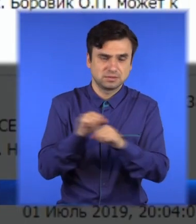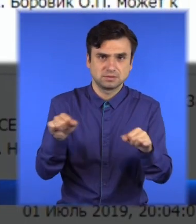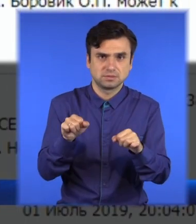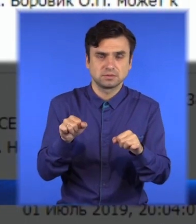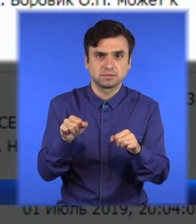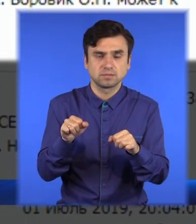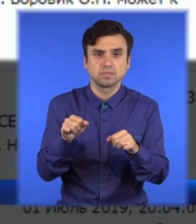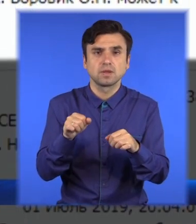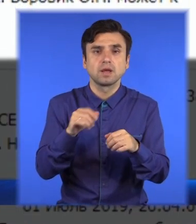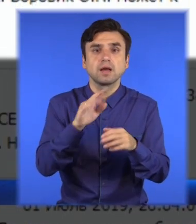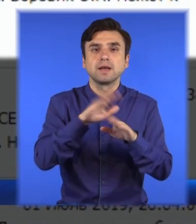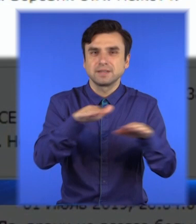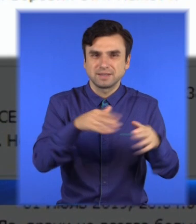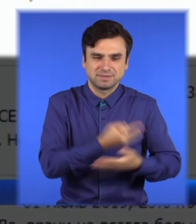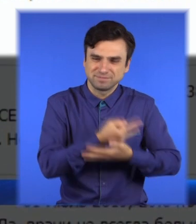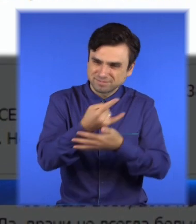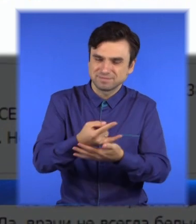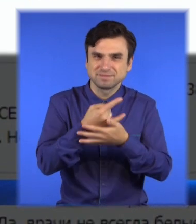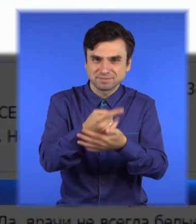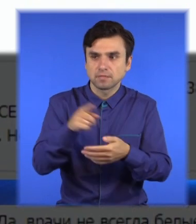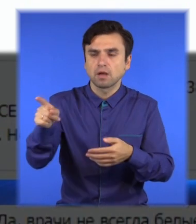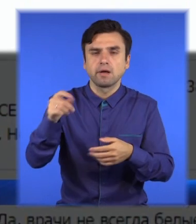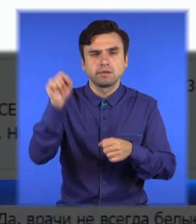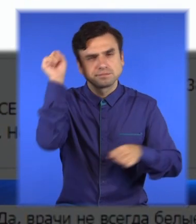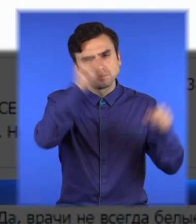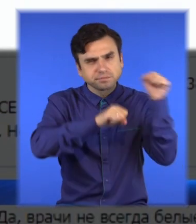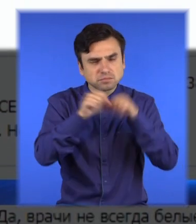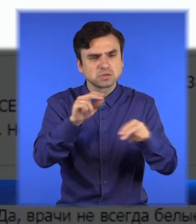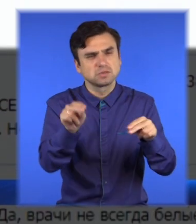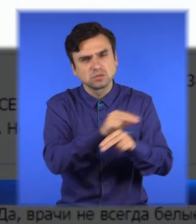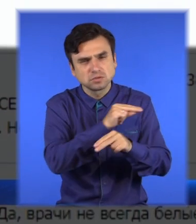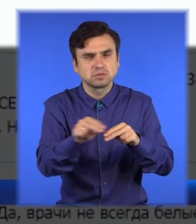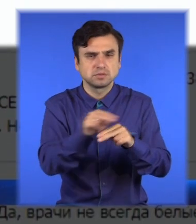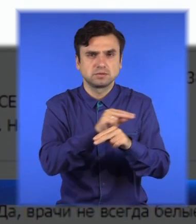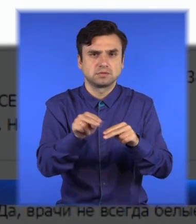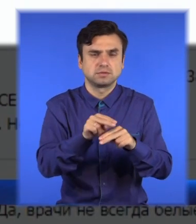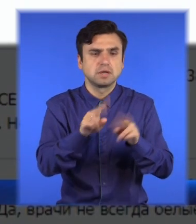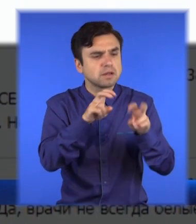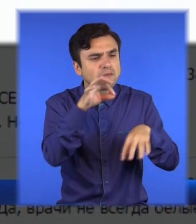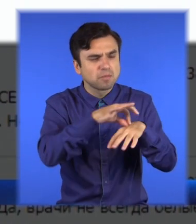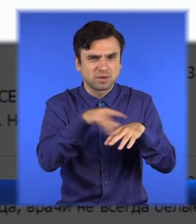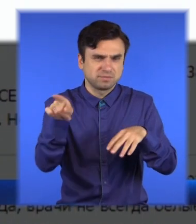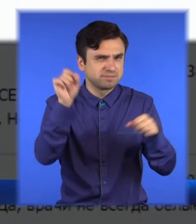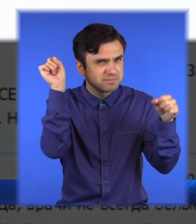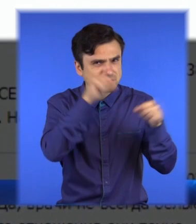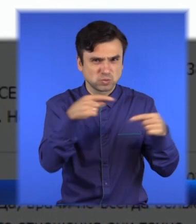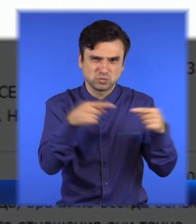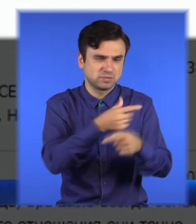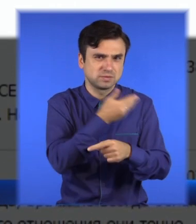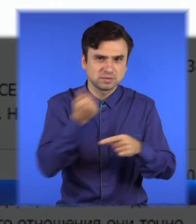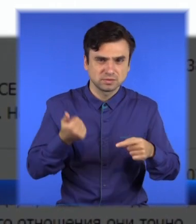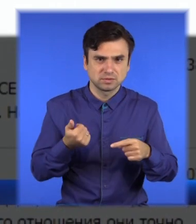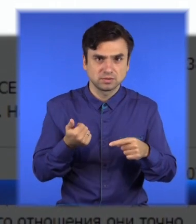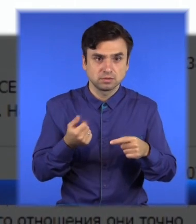Ольгу Михайловну 10-й дорогой. Каждому второму ребенку ставят неправильные диагнозы. Свято верит, что они верны, и